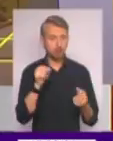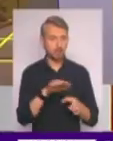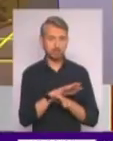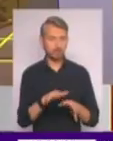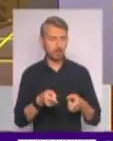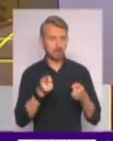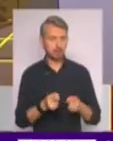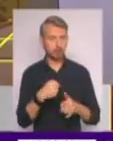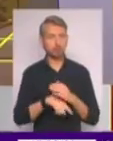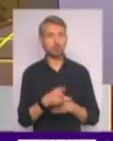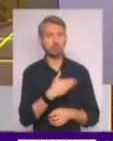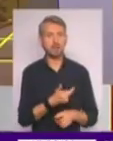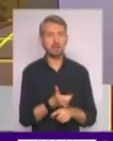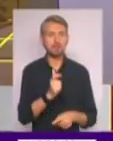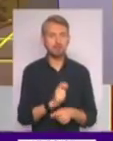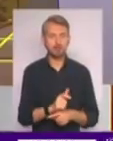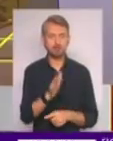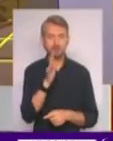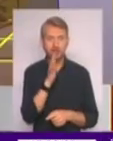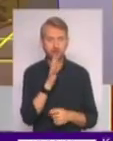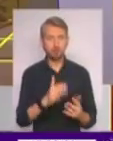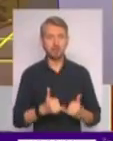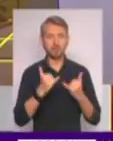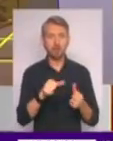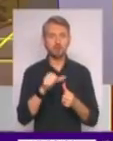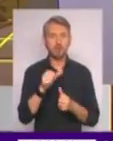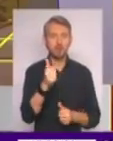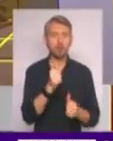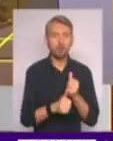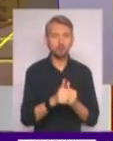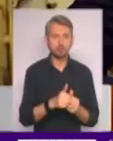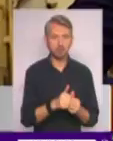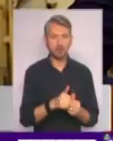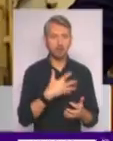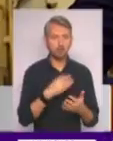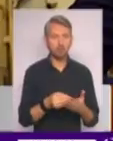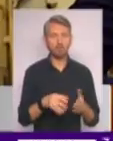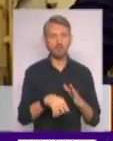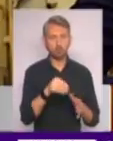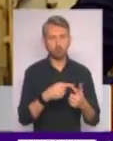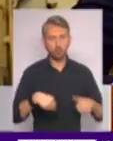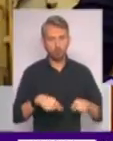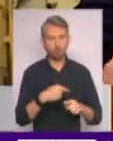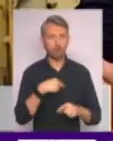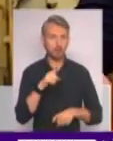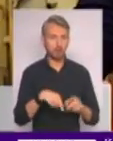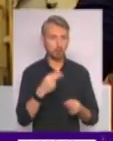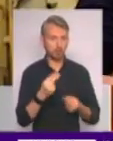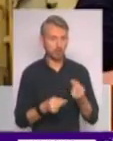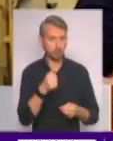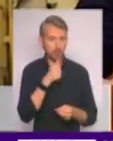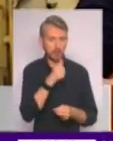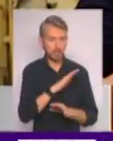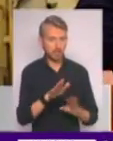дійсності, тому що ми більшість часу присвячуємо саме кожен виборчому округу. І я деколи жартую, це не секрет,